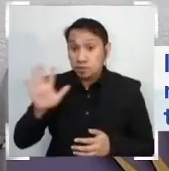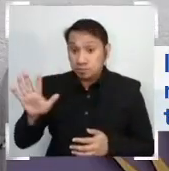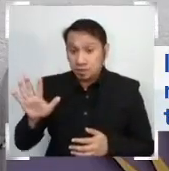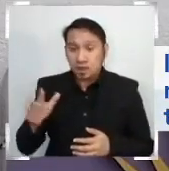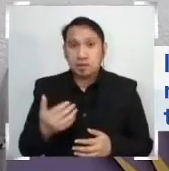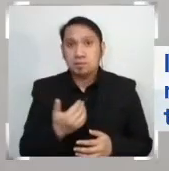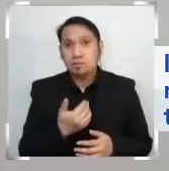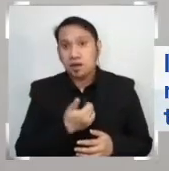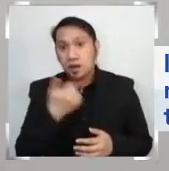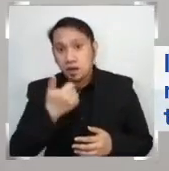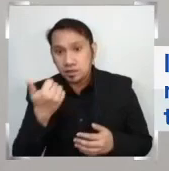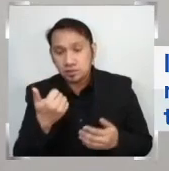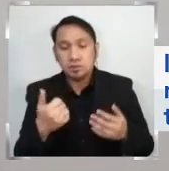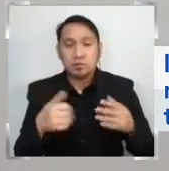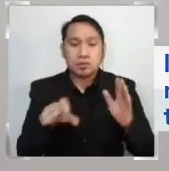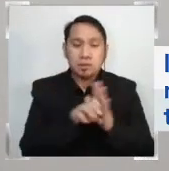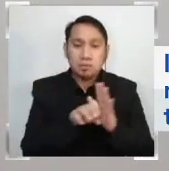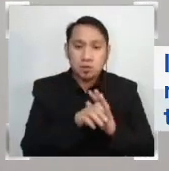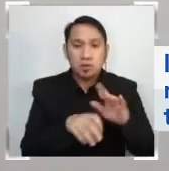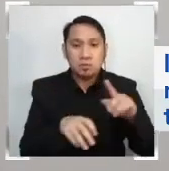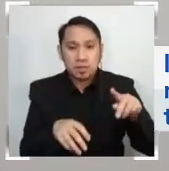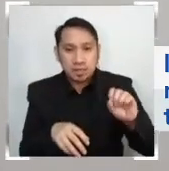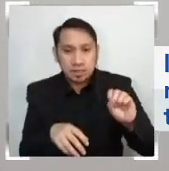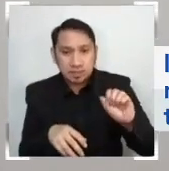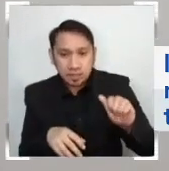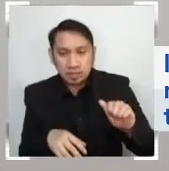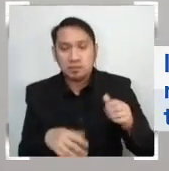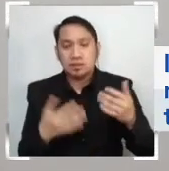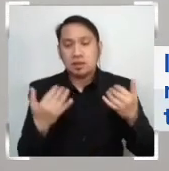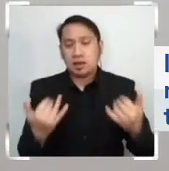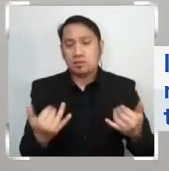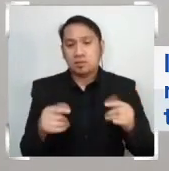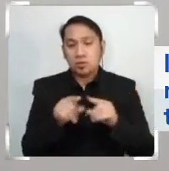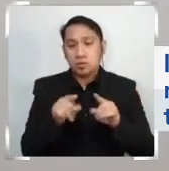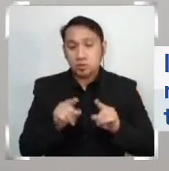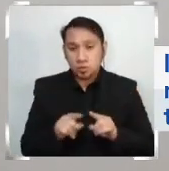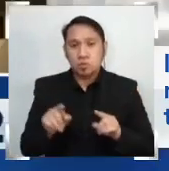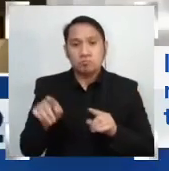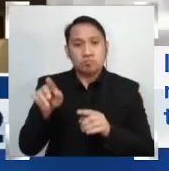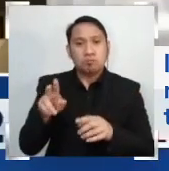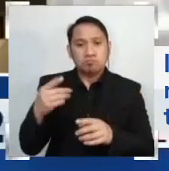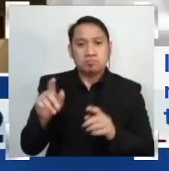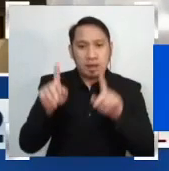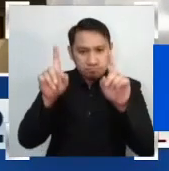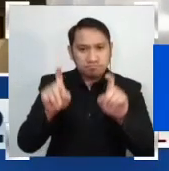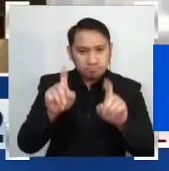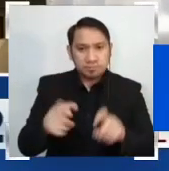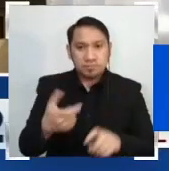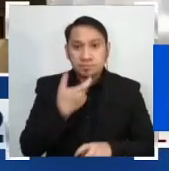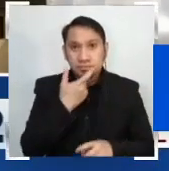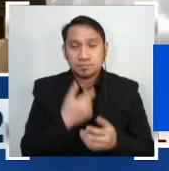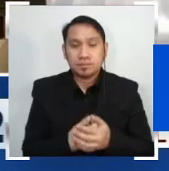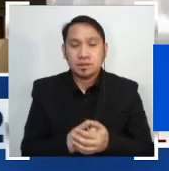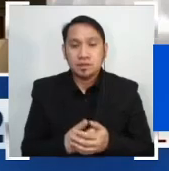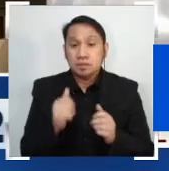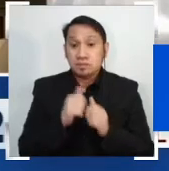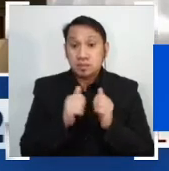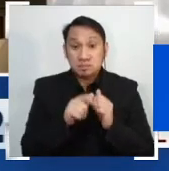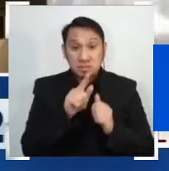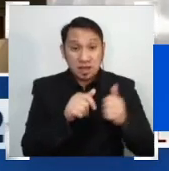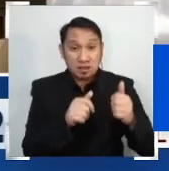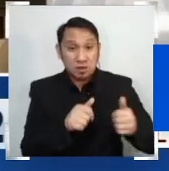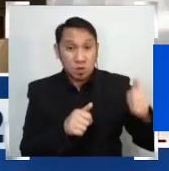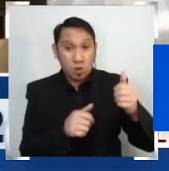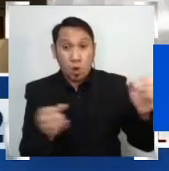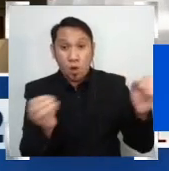Ports Authority. Isasalang sila sa confirmatory RT-PCR test. Nasa head office po ito, no, mga office workers po yung mga